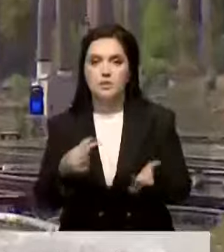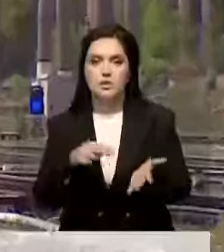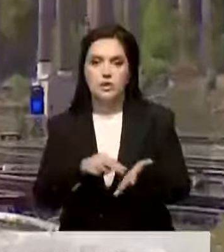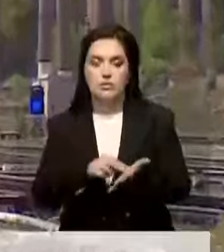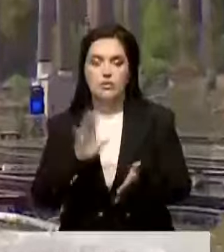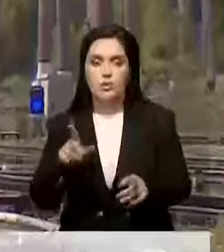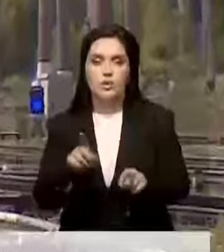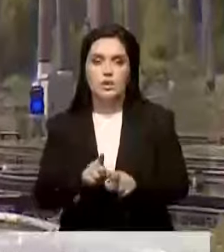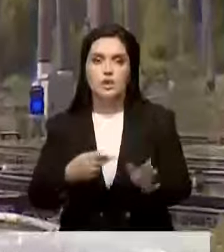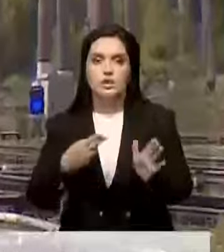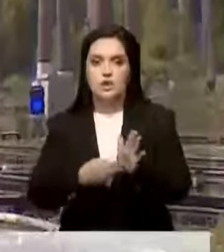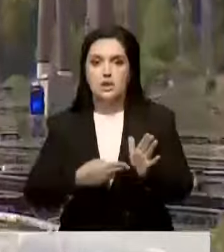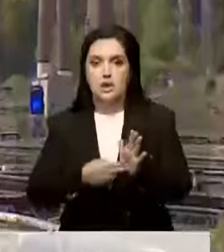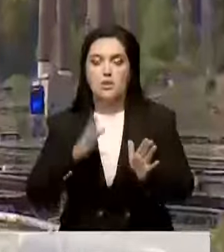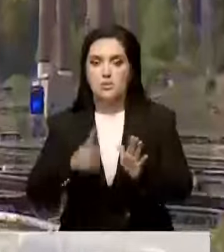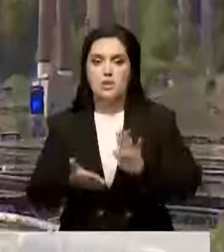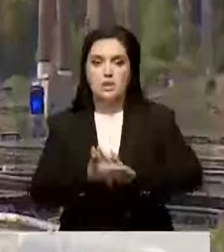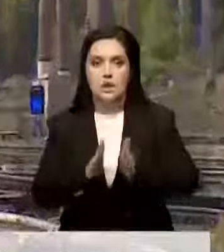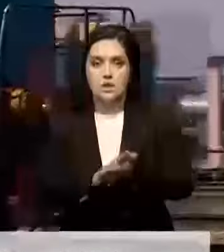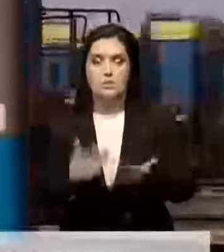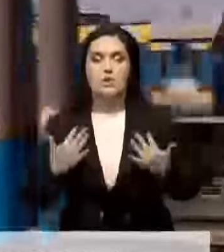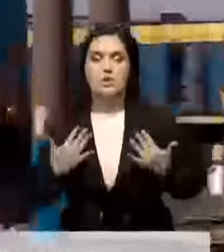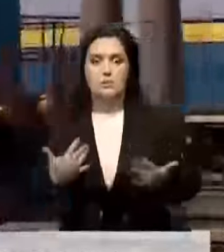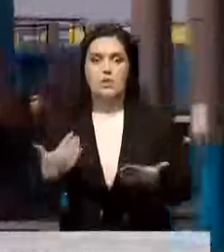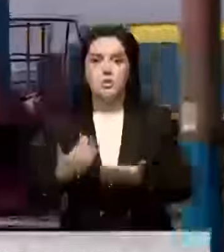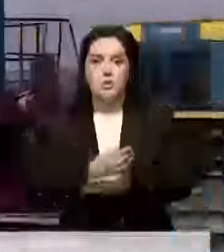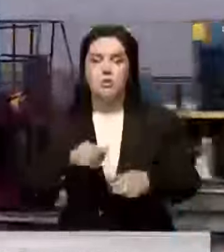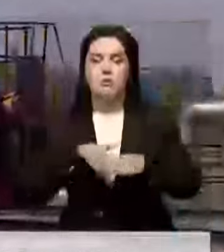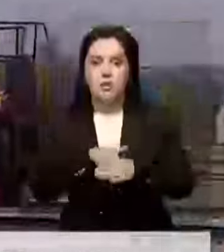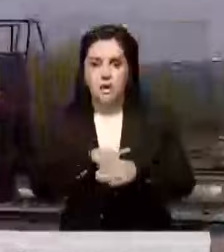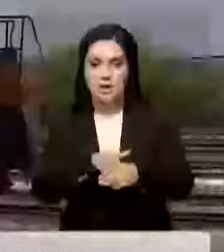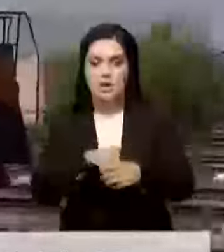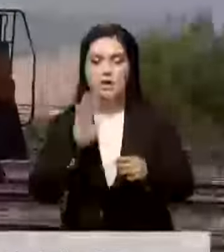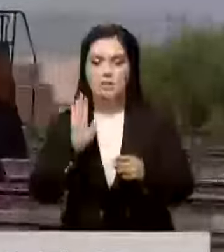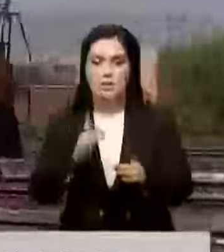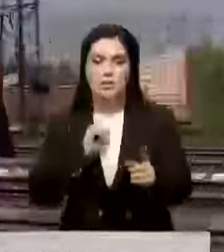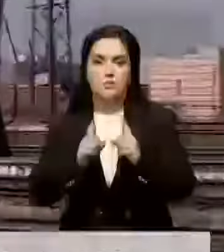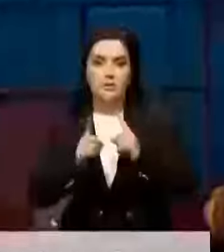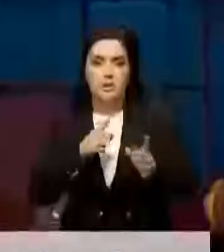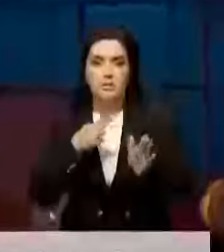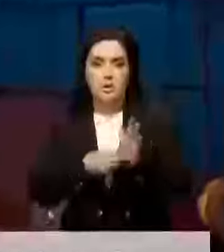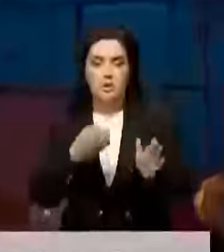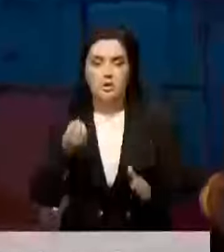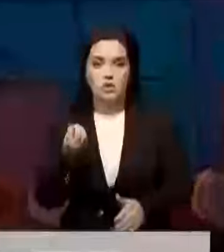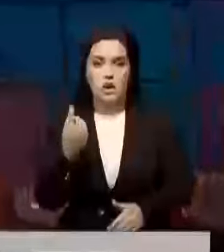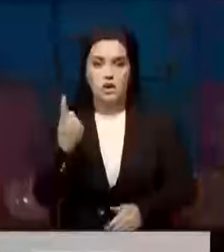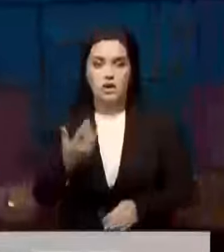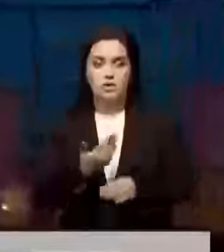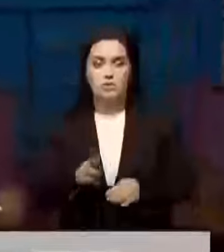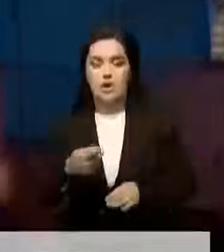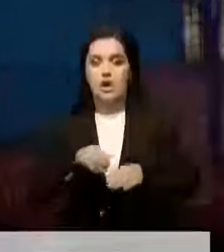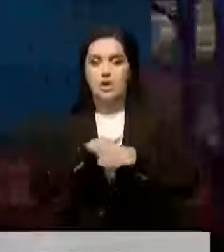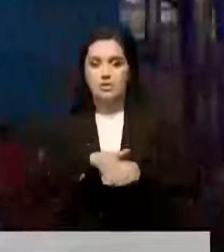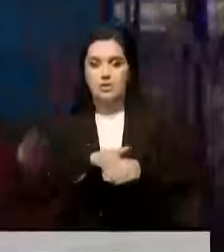и железнодорожную отрасль. Состояние сферы требует новых вливаний и расширит пропускную способность. Еще одна привлекательная сфера для